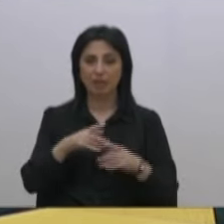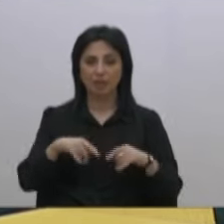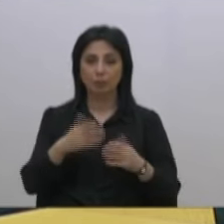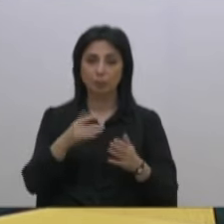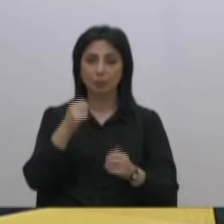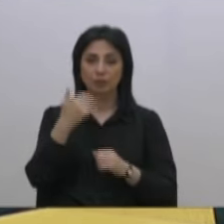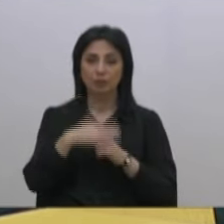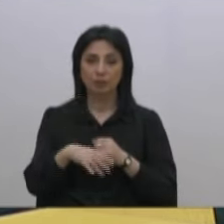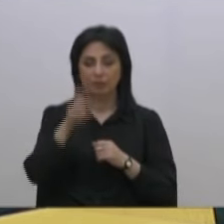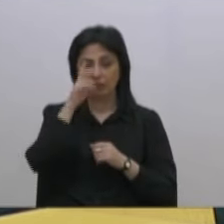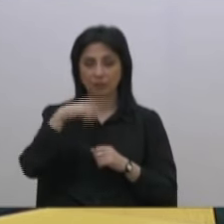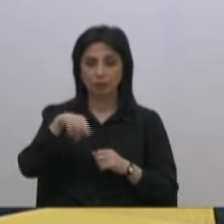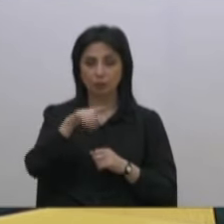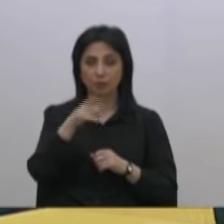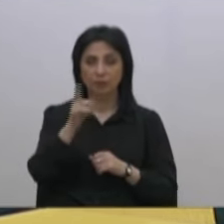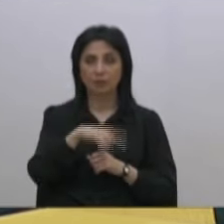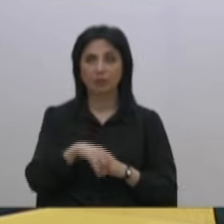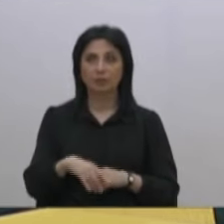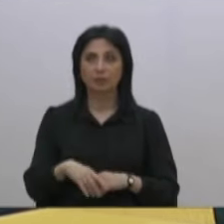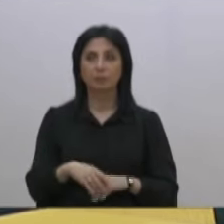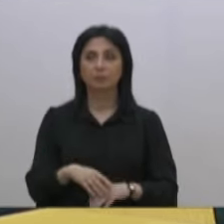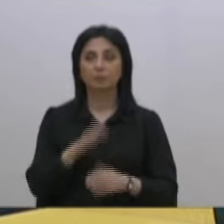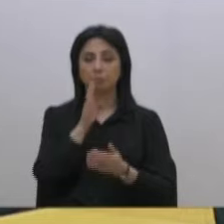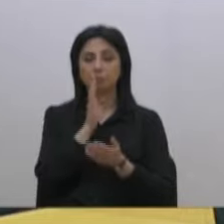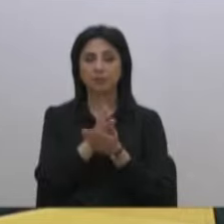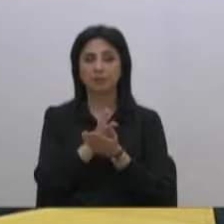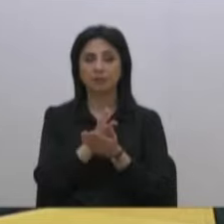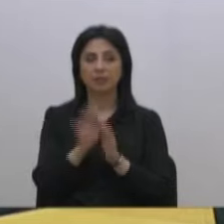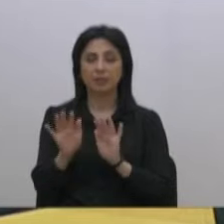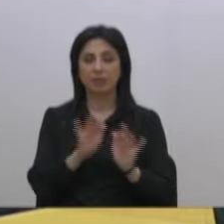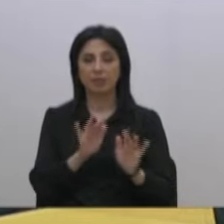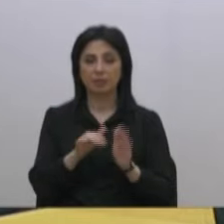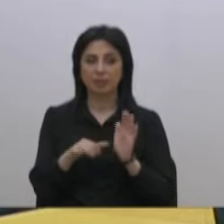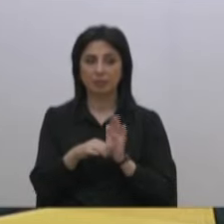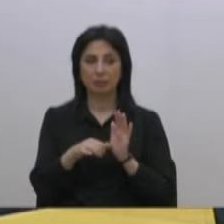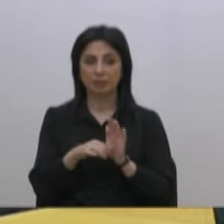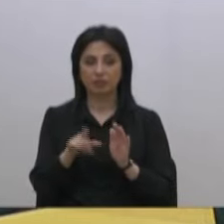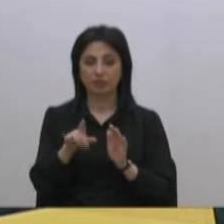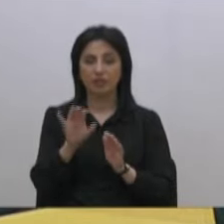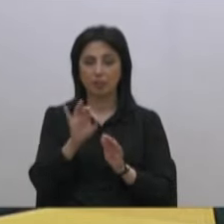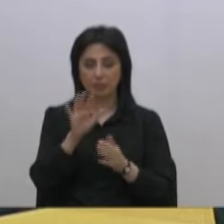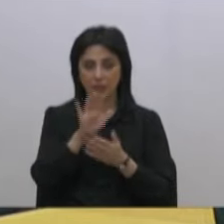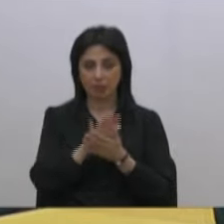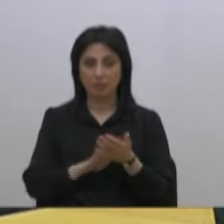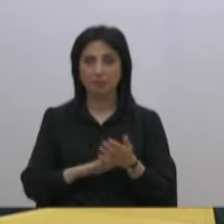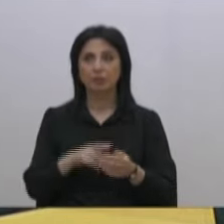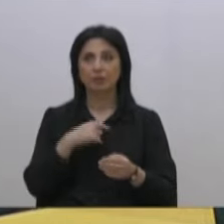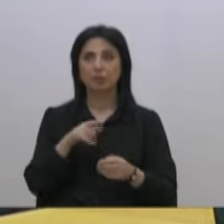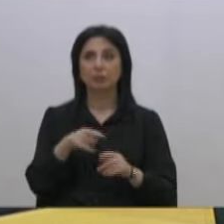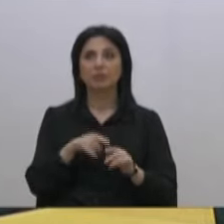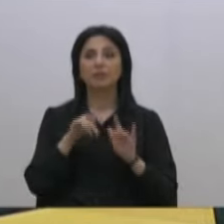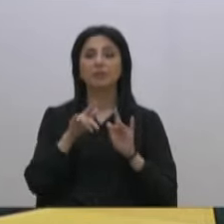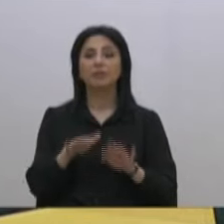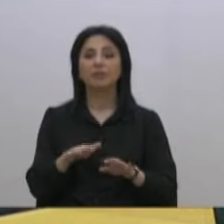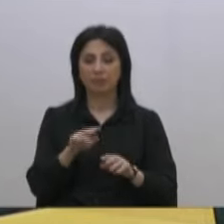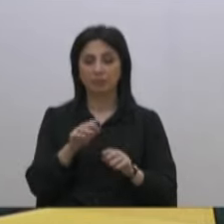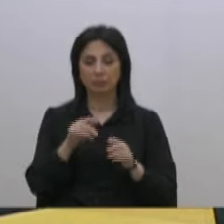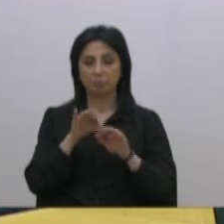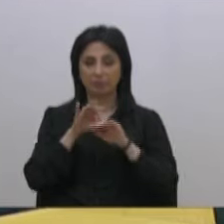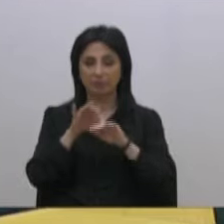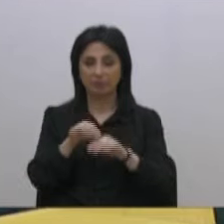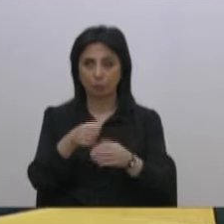თუ ცენტრალური ხელისუფლებისგან პირდაპირ და ქმედით დახმარებას. ჩვენ ამას გავაგრძელებთ და ჩვენ ამ საქმეს